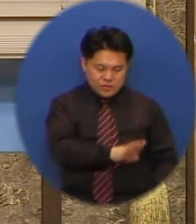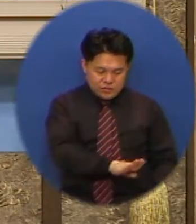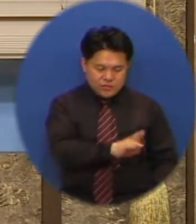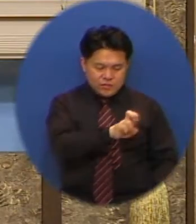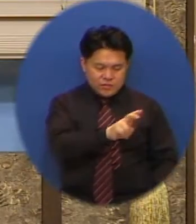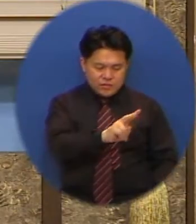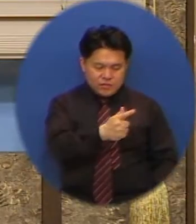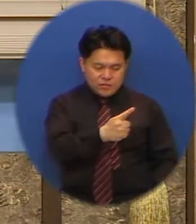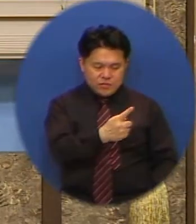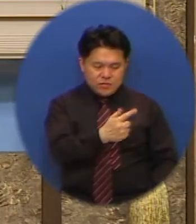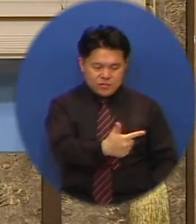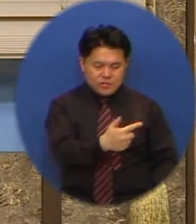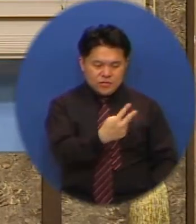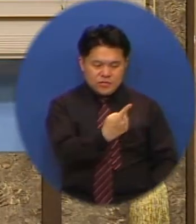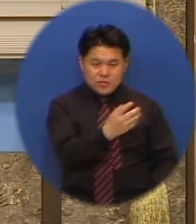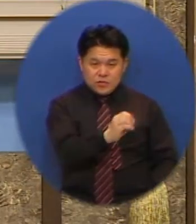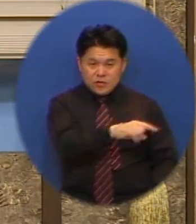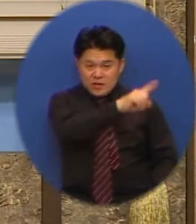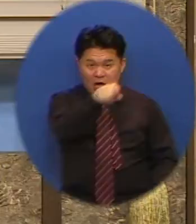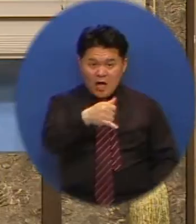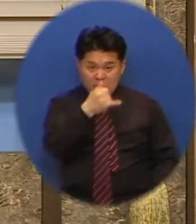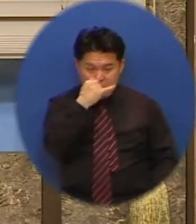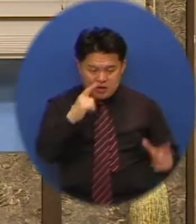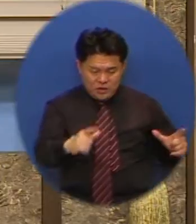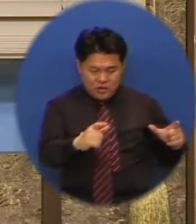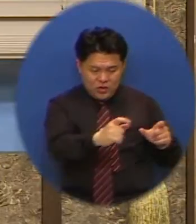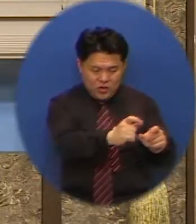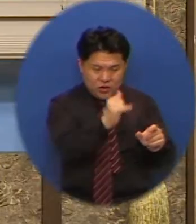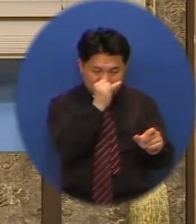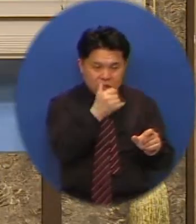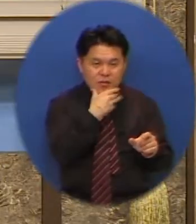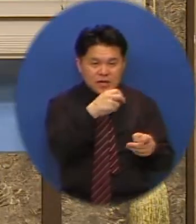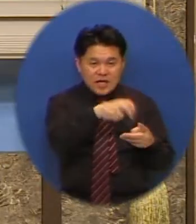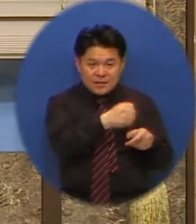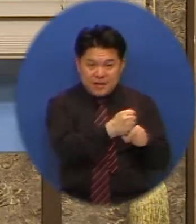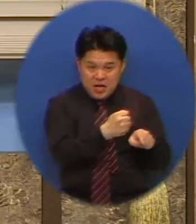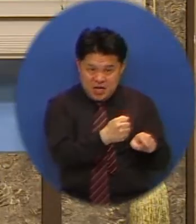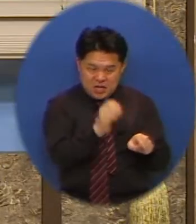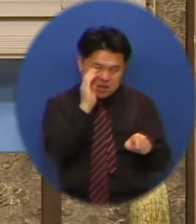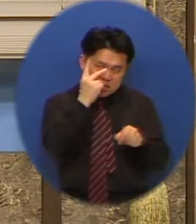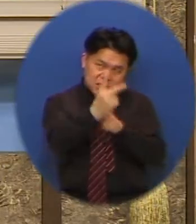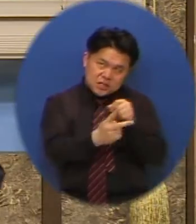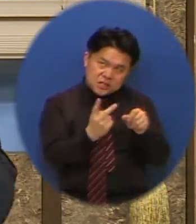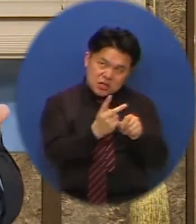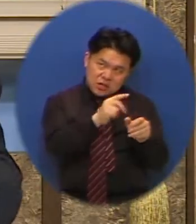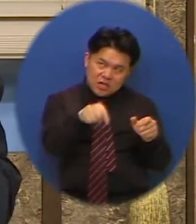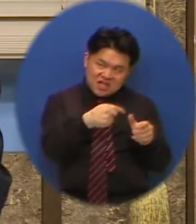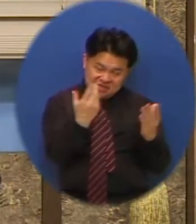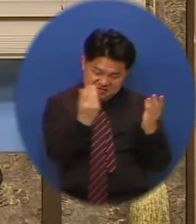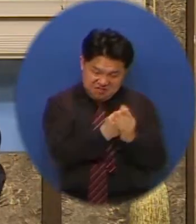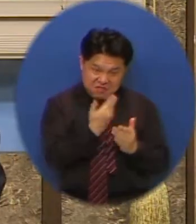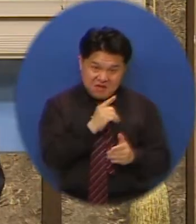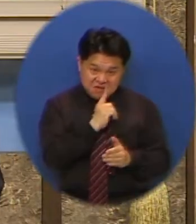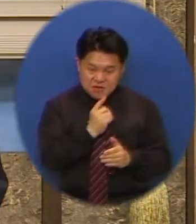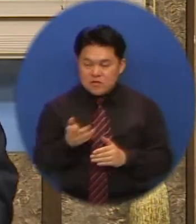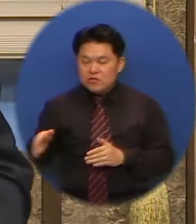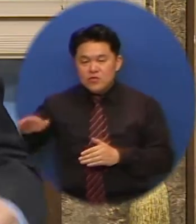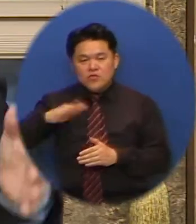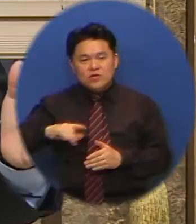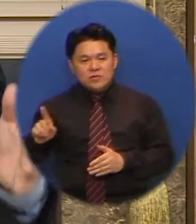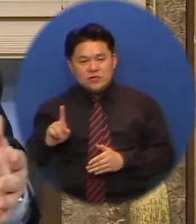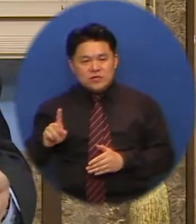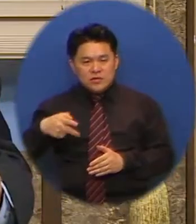읍면 저 동 이걸 전부 다 이제 복지센터를 만들겠다는 거예요. 네. 몇 년 내로. 네. 근데 지금 이제